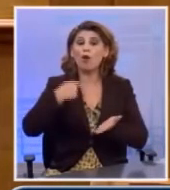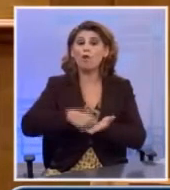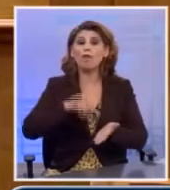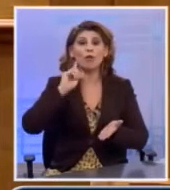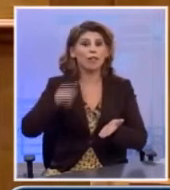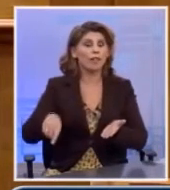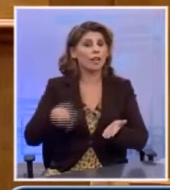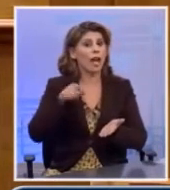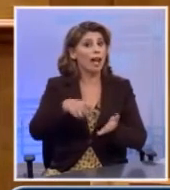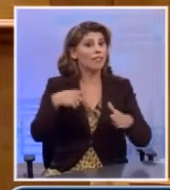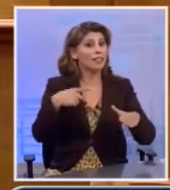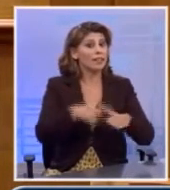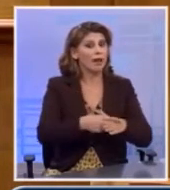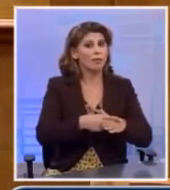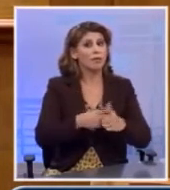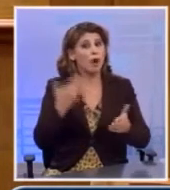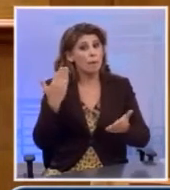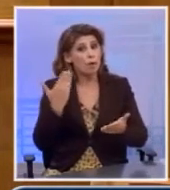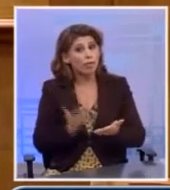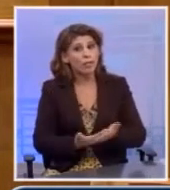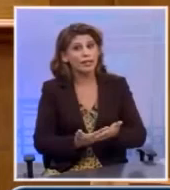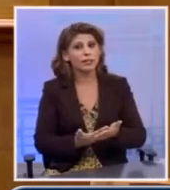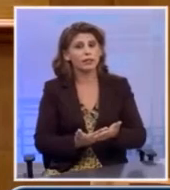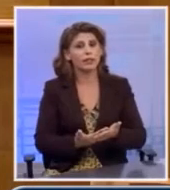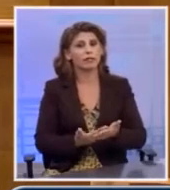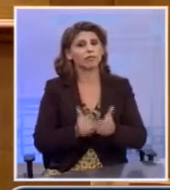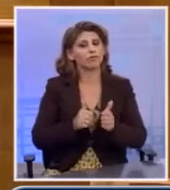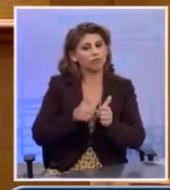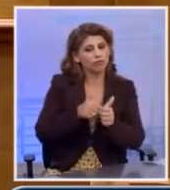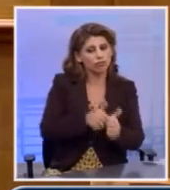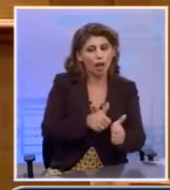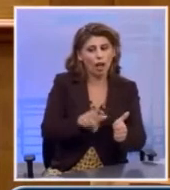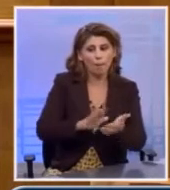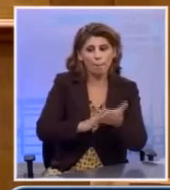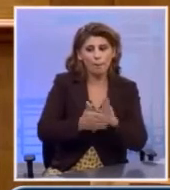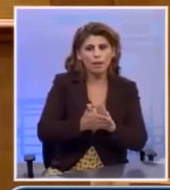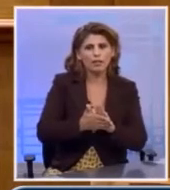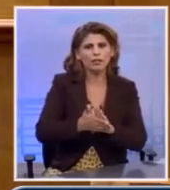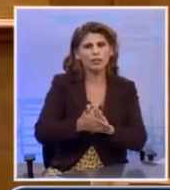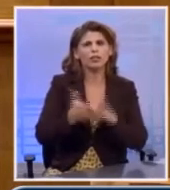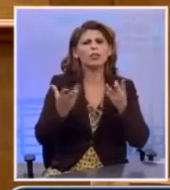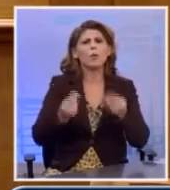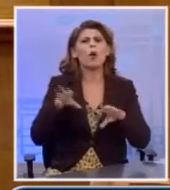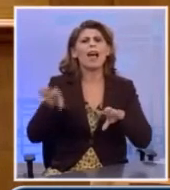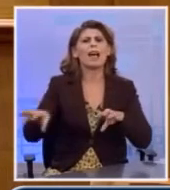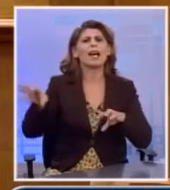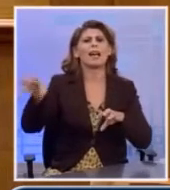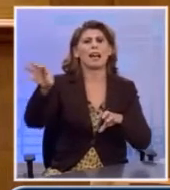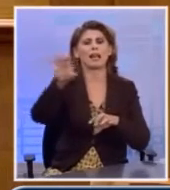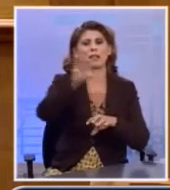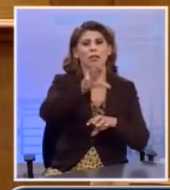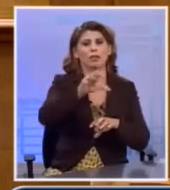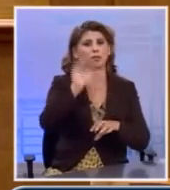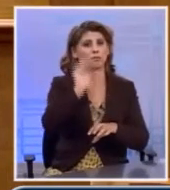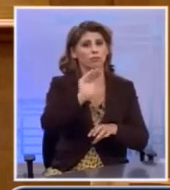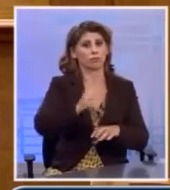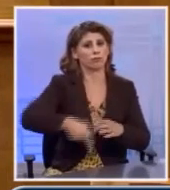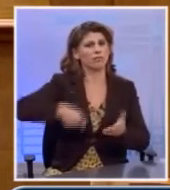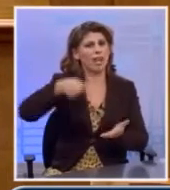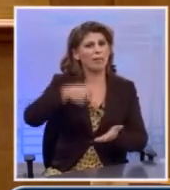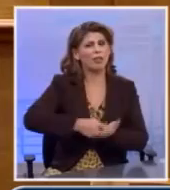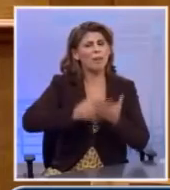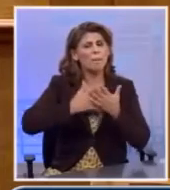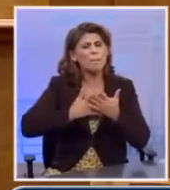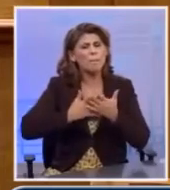έχει αποδειχθεί ότι ακολούθησε τέτοιες πρακτικές σε μια σειρά από χώρες και κλήθηκε να πληρώσει τεράστια